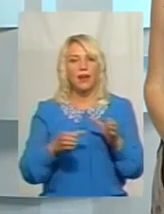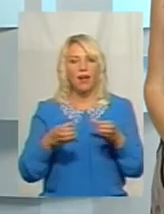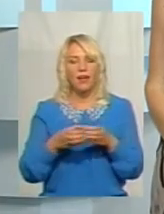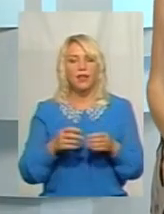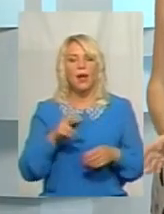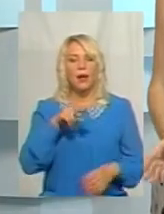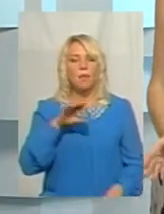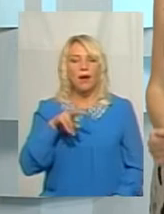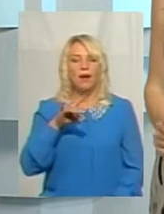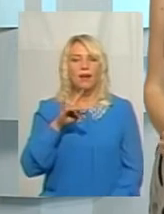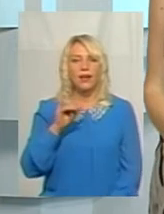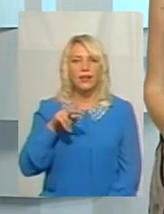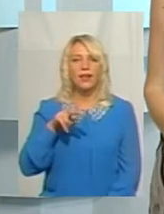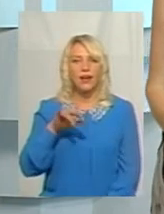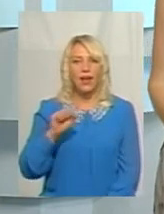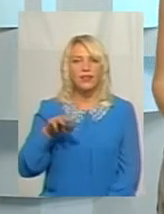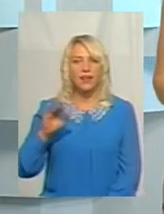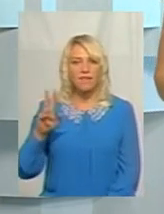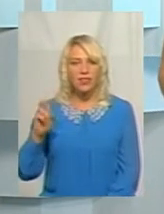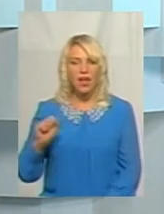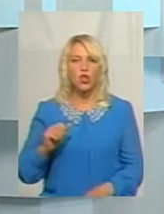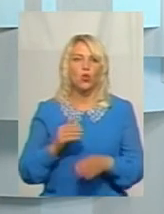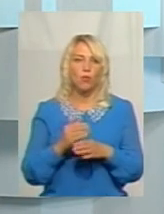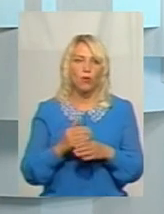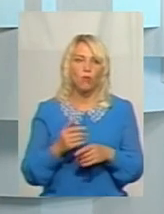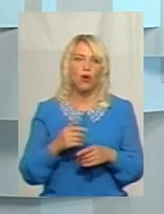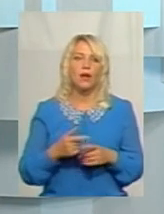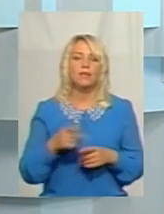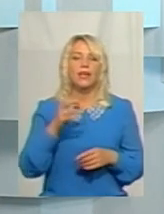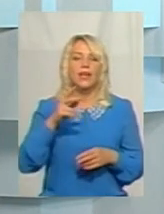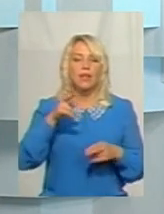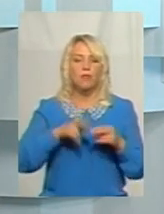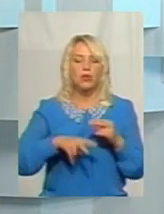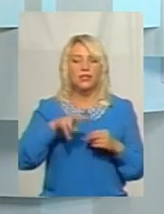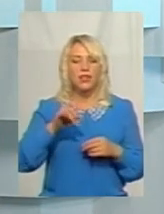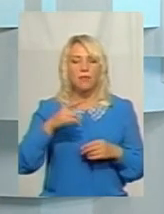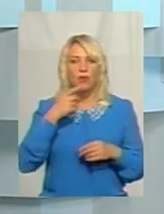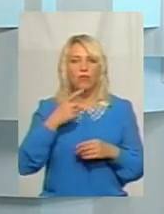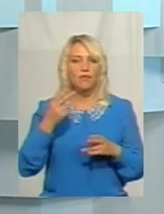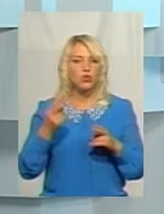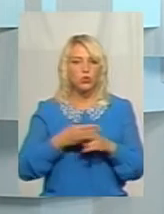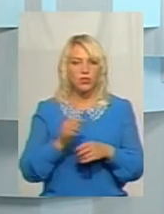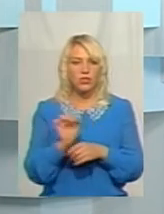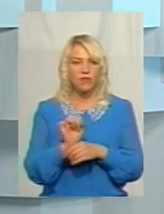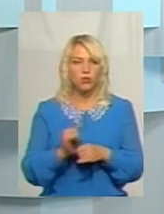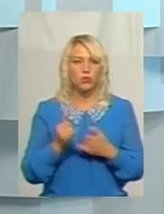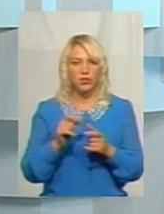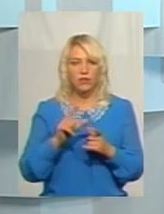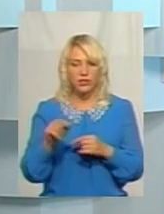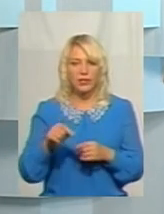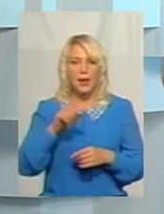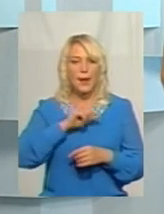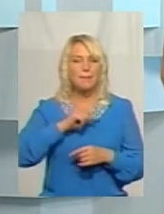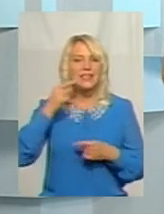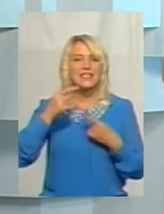паліативної допомоги. Моя колега спілкувалась із вами у темі дня. Тоді наприкінці липня констатували відсутність автомобіля для виїздів, психолога